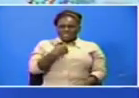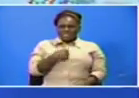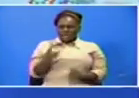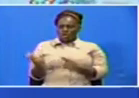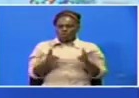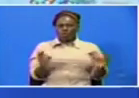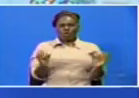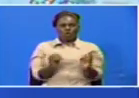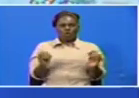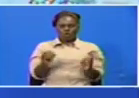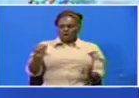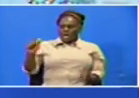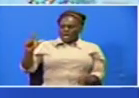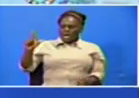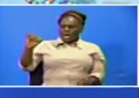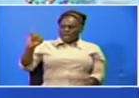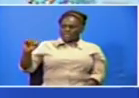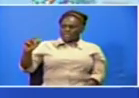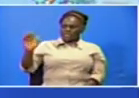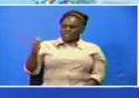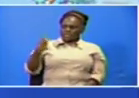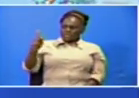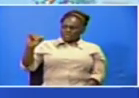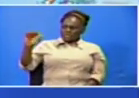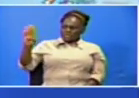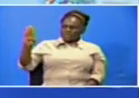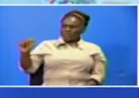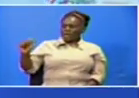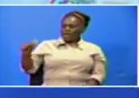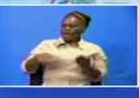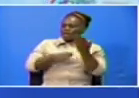wa kawaida, ni mgeni Alikiba, mmoja kati ya waimbaji